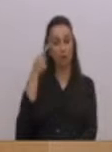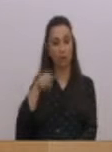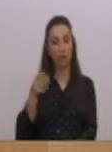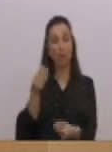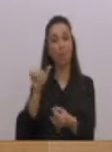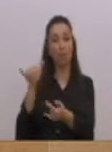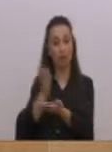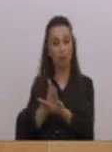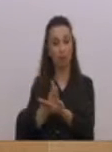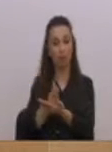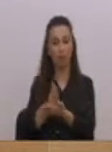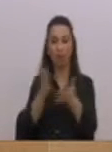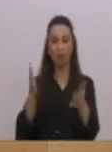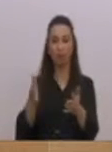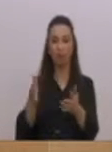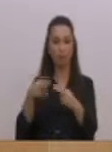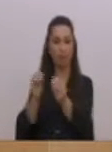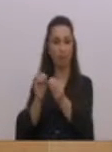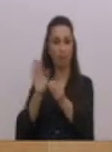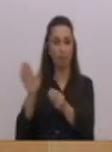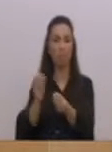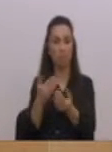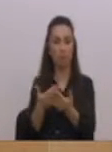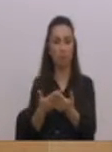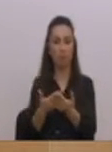და ფულიც აქვს, დიდი არაფერი არ შეუცვალეთ. მაგალითად,